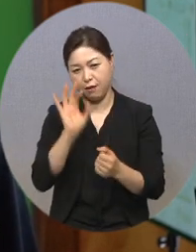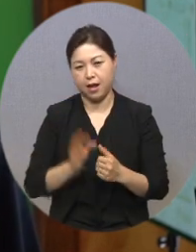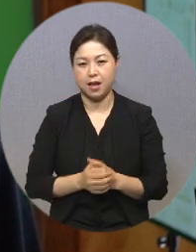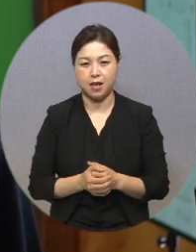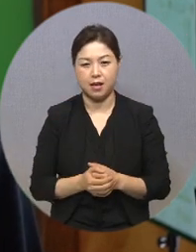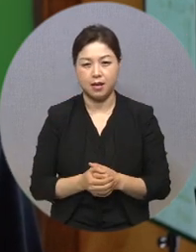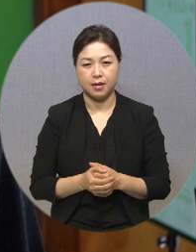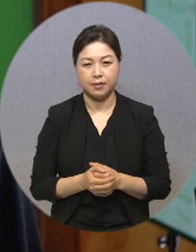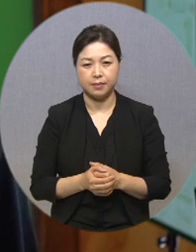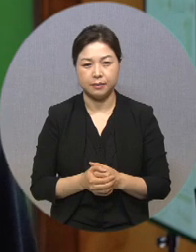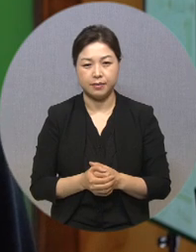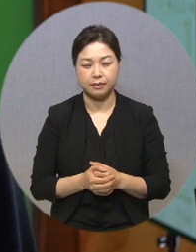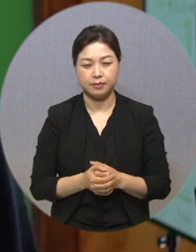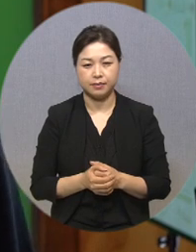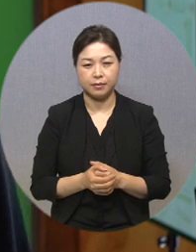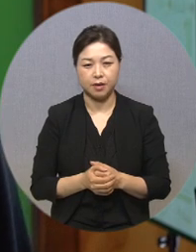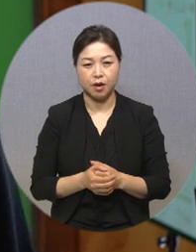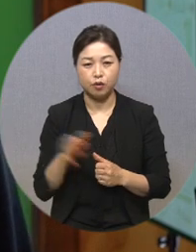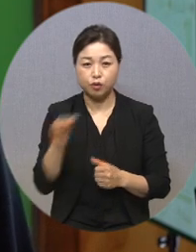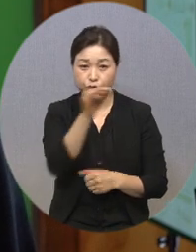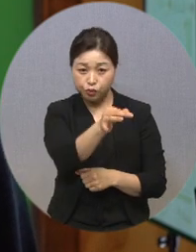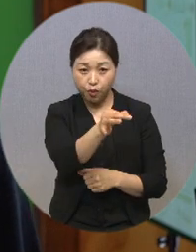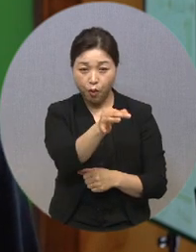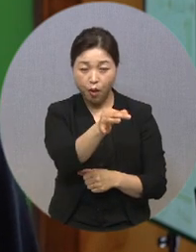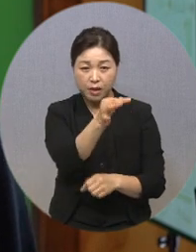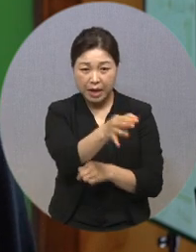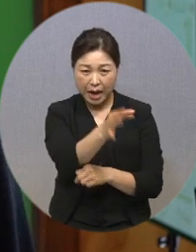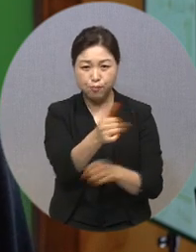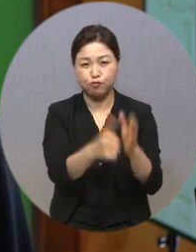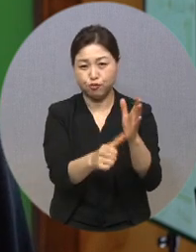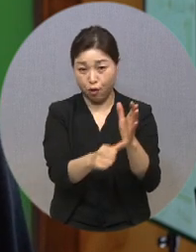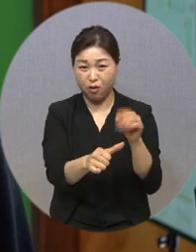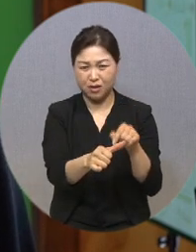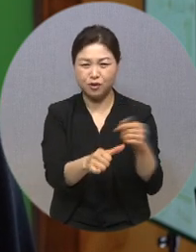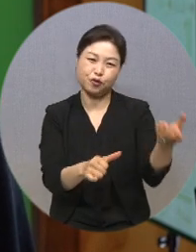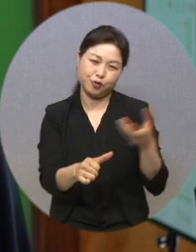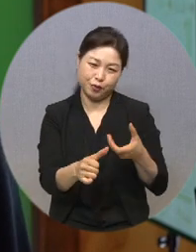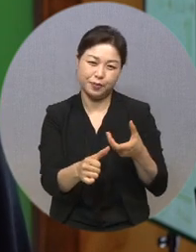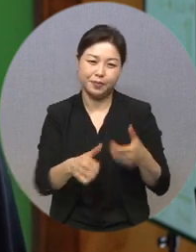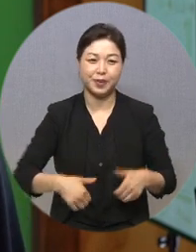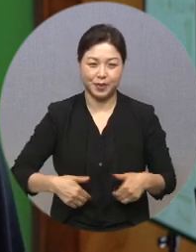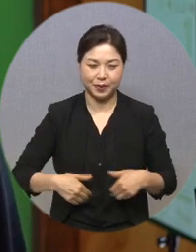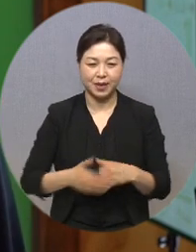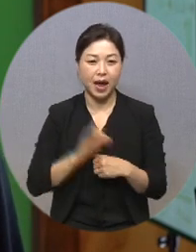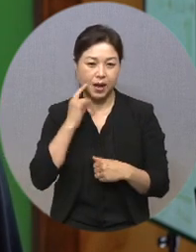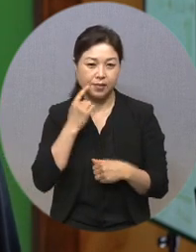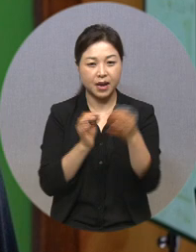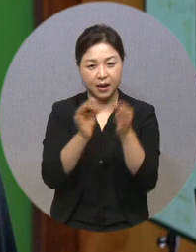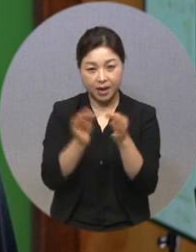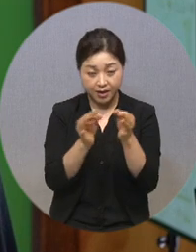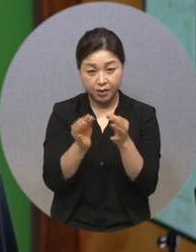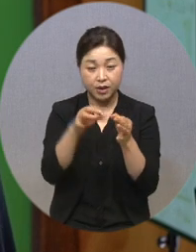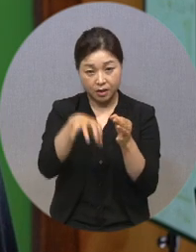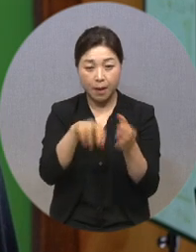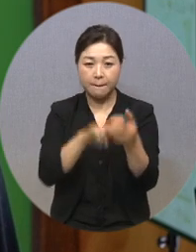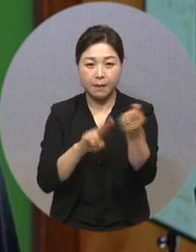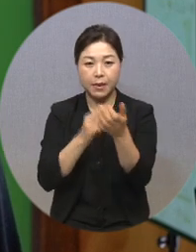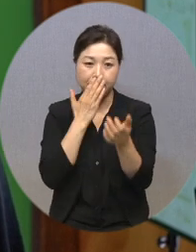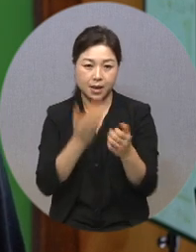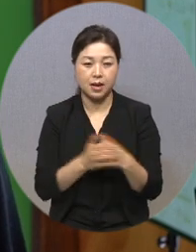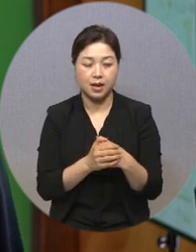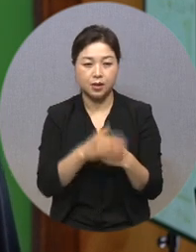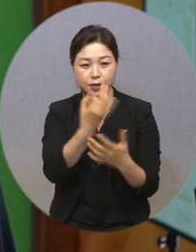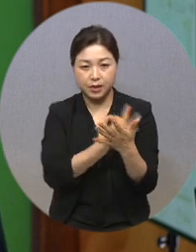없어요. 누군가가 돈을 주고 사갈 만한 물품을 기증해 주셔야 돼요. 그래야 아름다운 가게 매장에서 판매가 되고